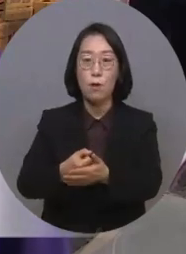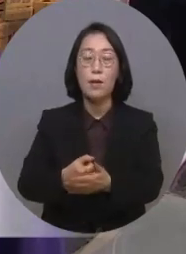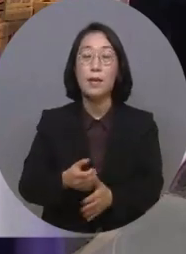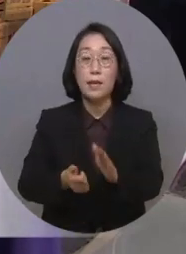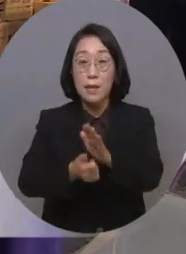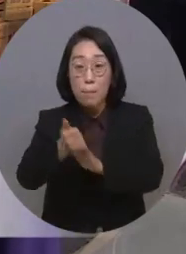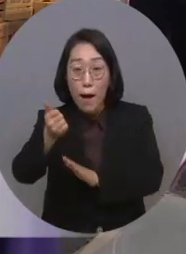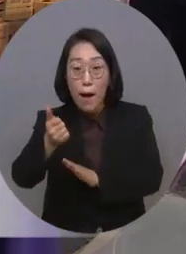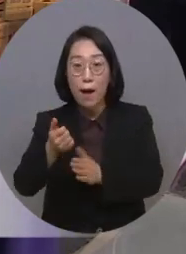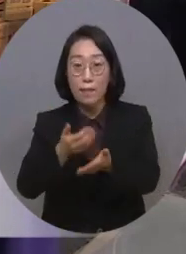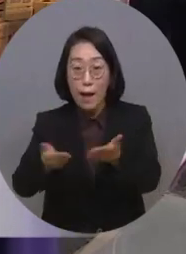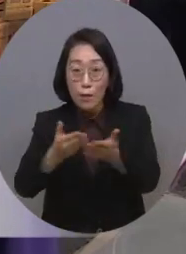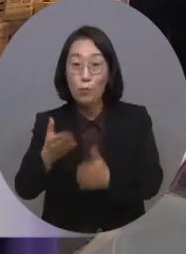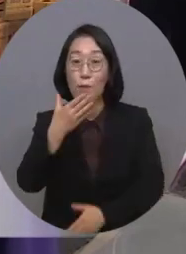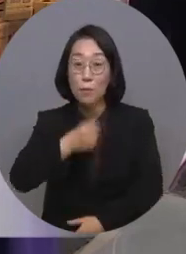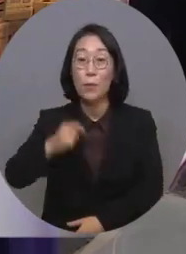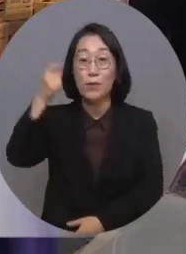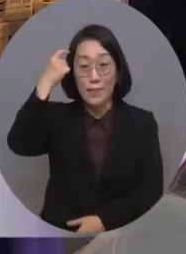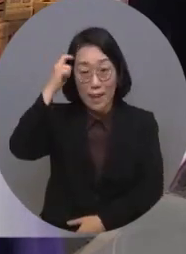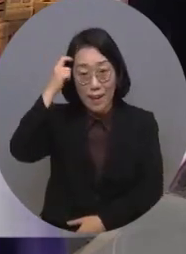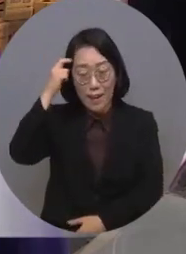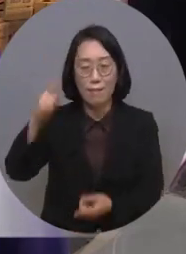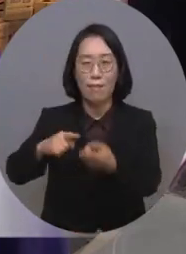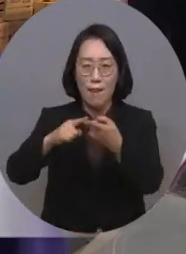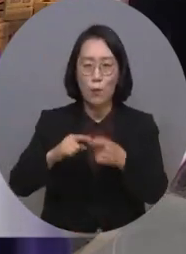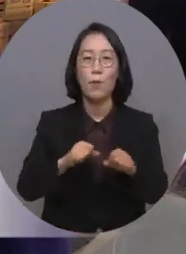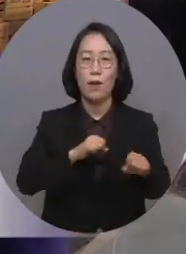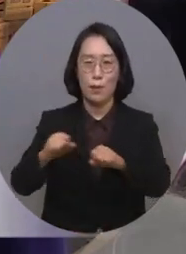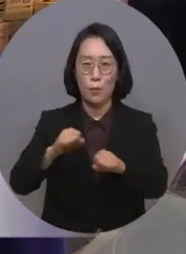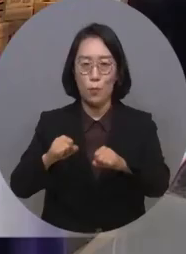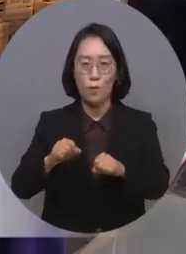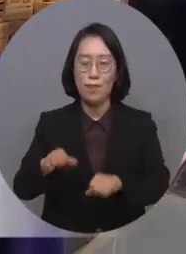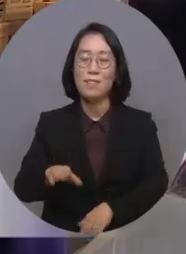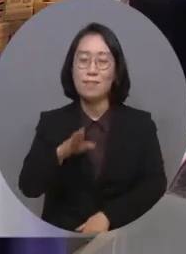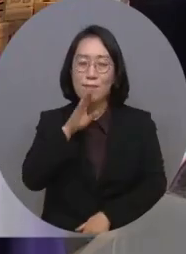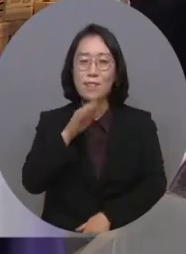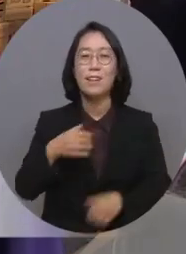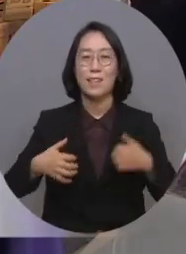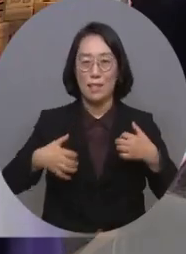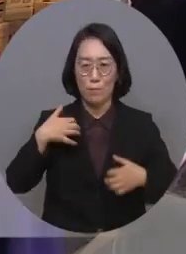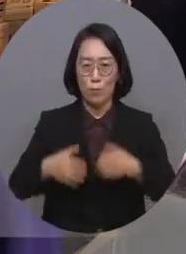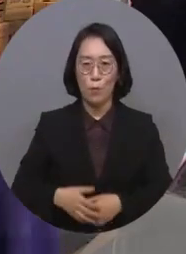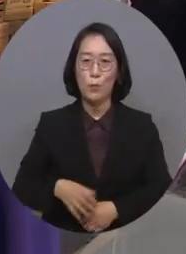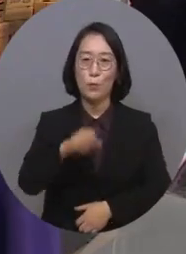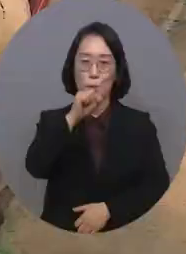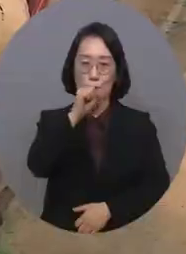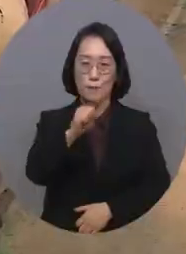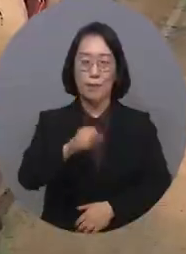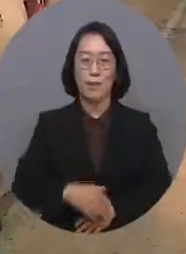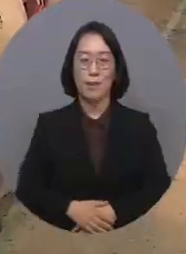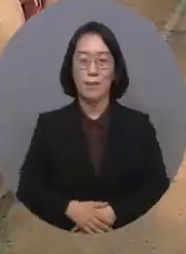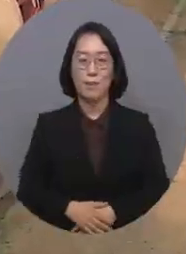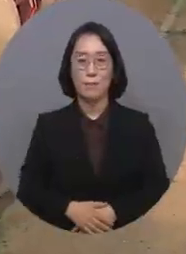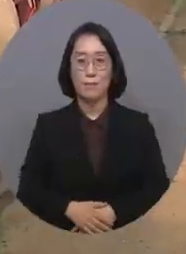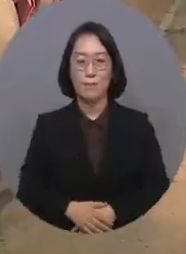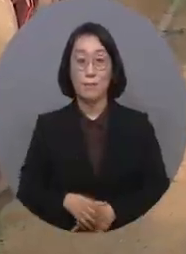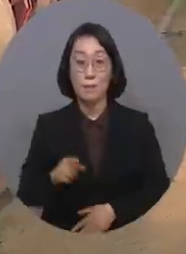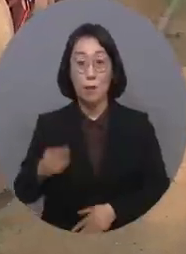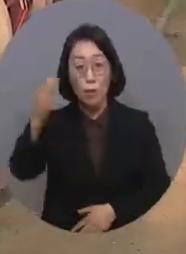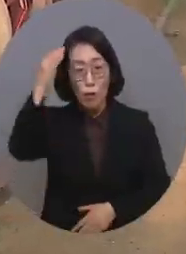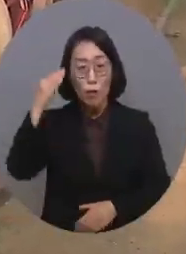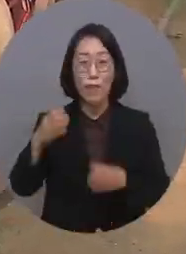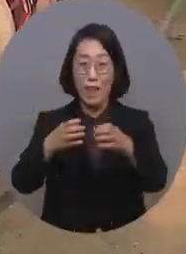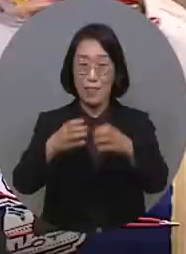행복이라고 생각했는데 그것을 이렇게 실천할 수 있게 되어서 너무나 기쁘고 좋습니다. 이번 연탄